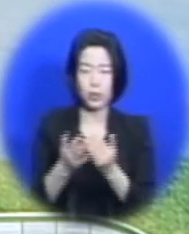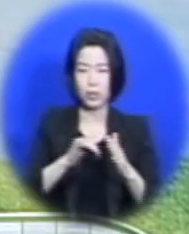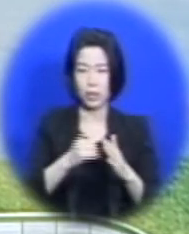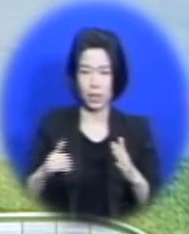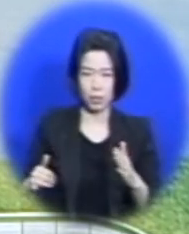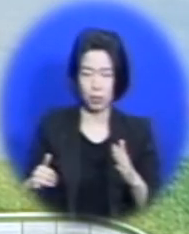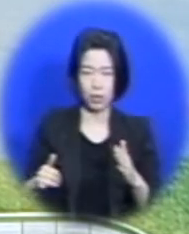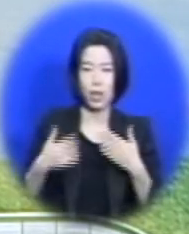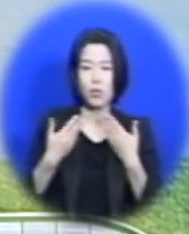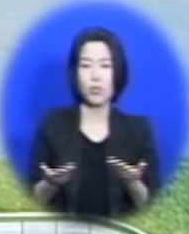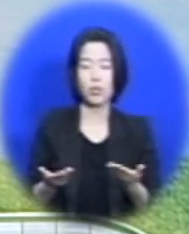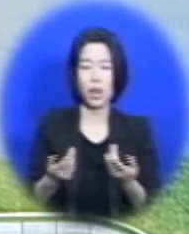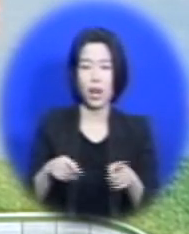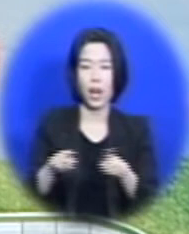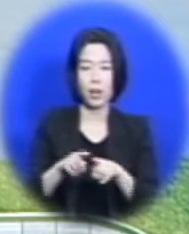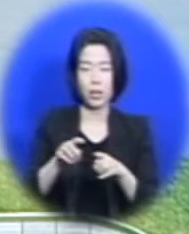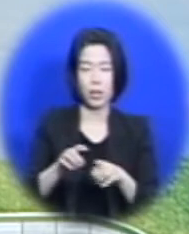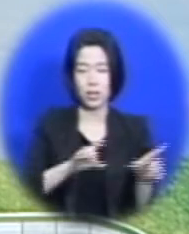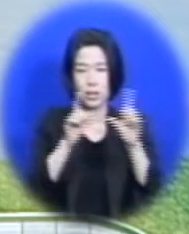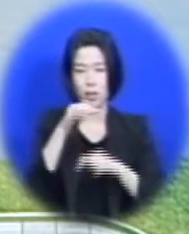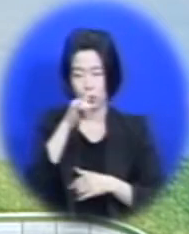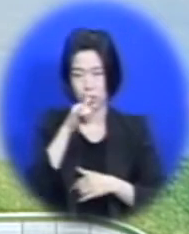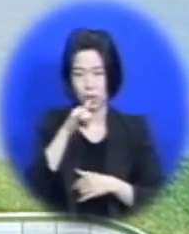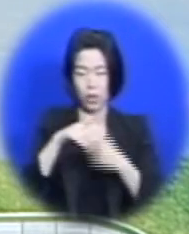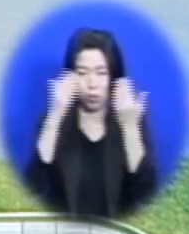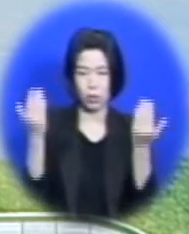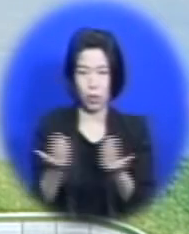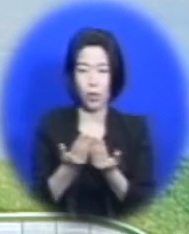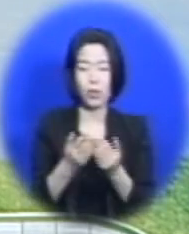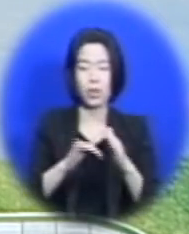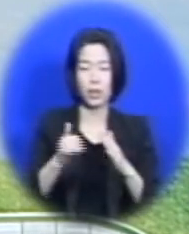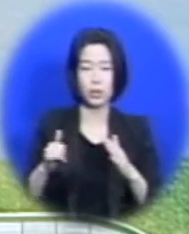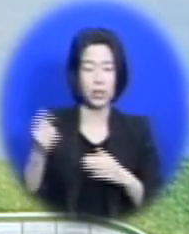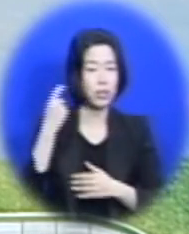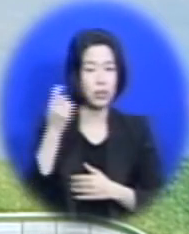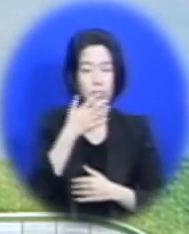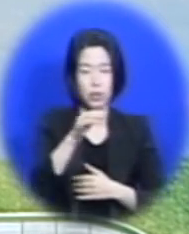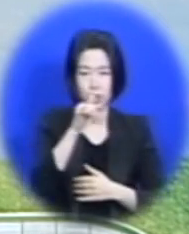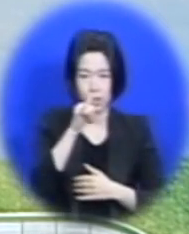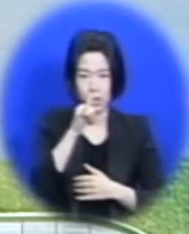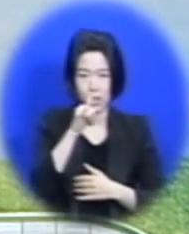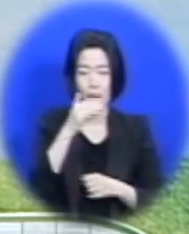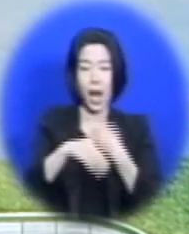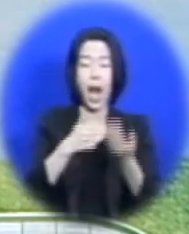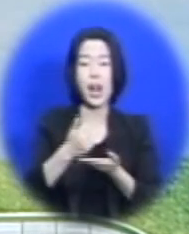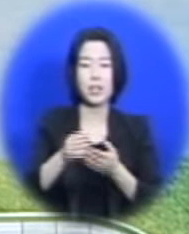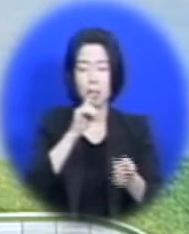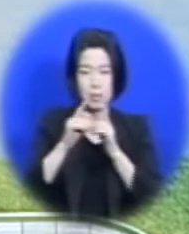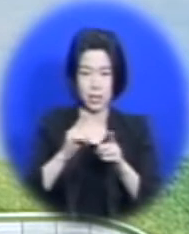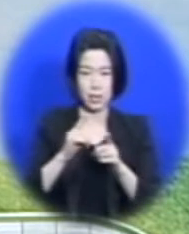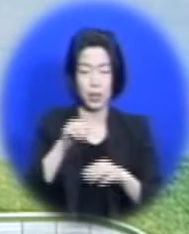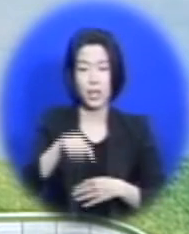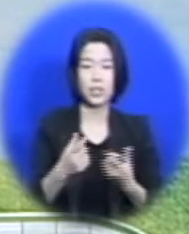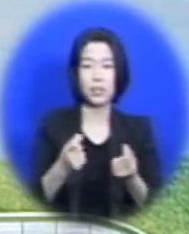보내고 있는 겁니다. 우리 가족이 다 들을 수 있는 하나님의 말씀, 저만 아니고 우리 가족이 다 들을 수 있는